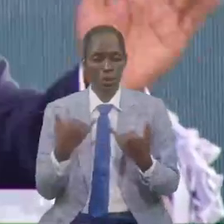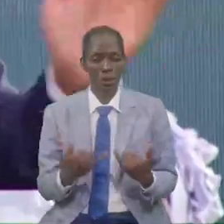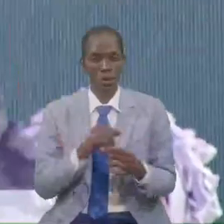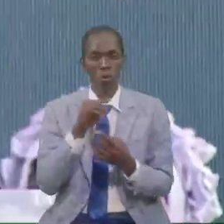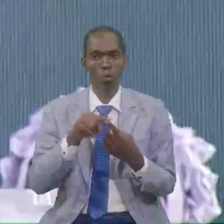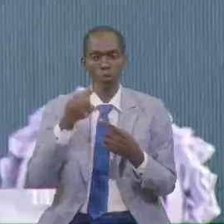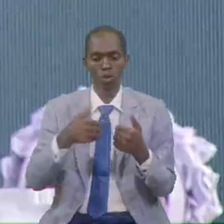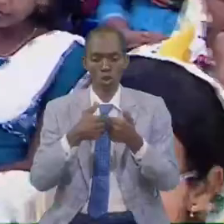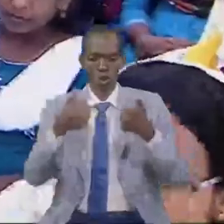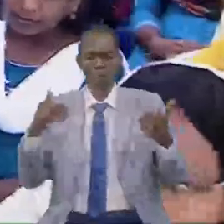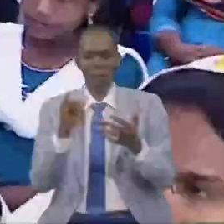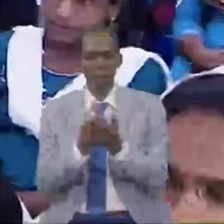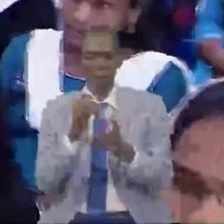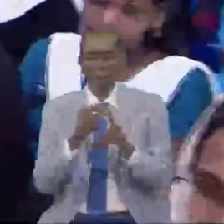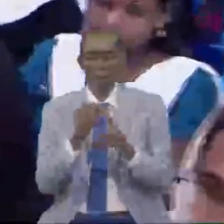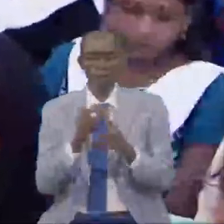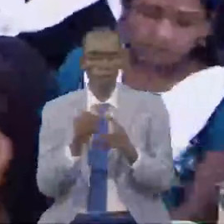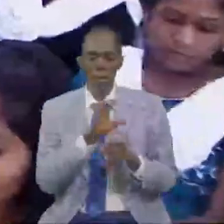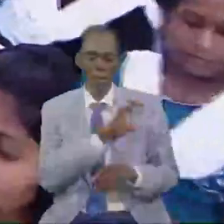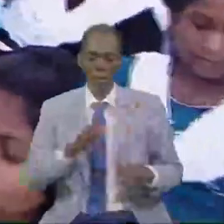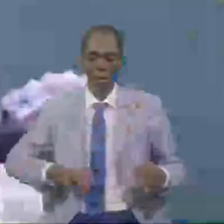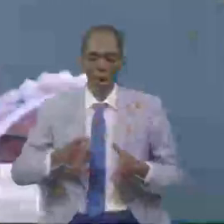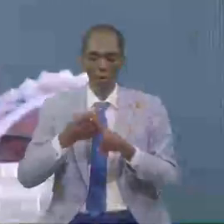Quand vous séparez le mot Christ